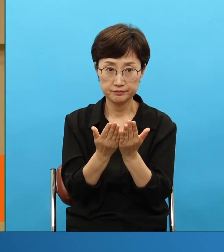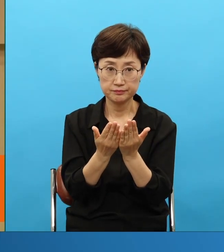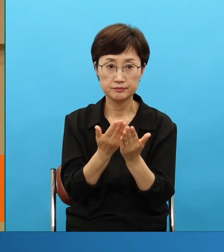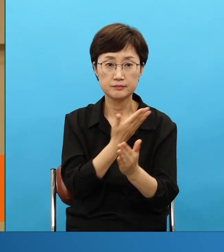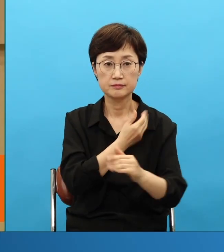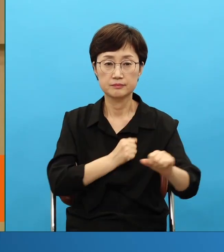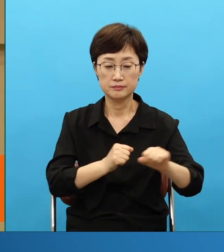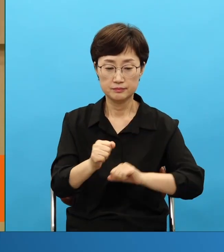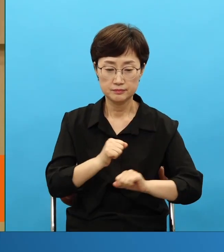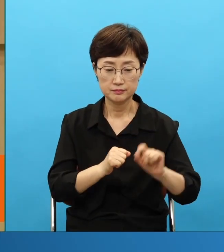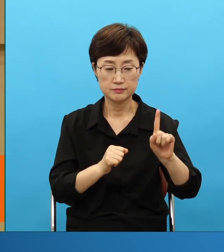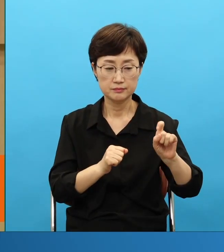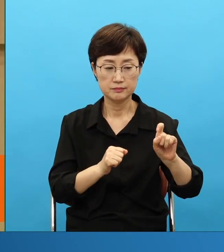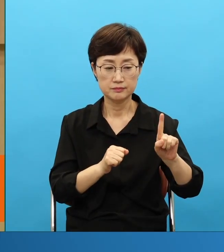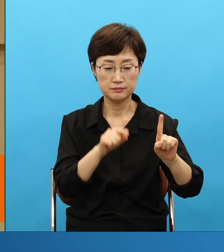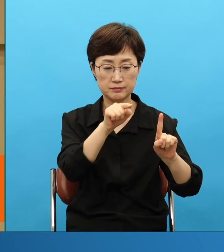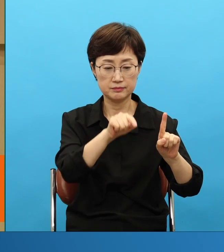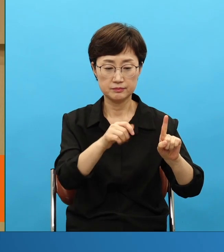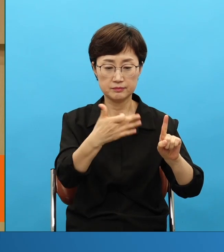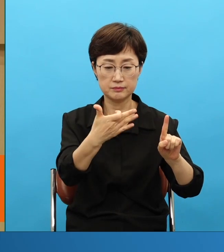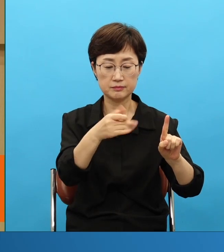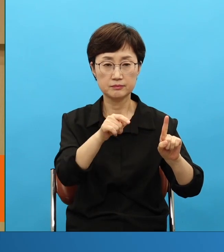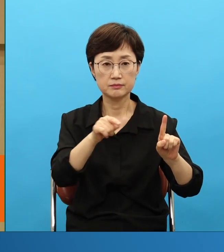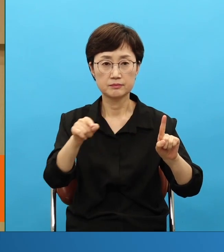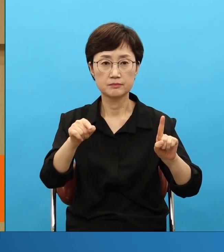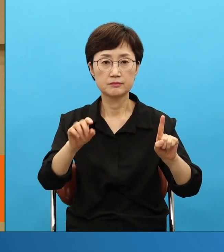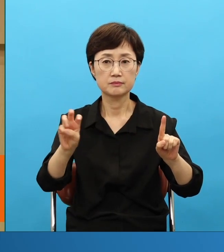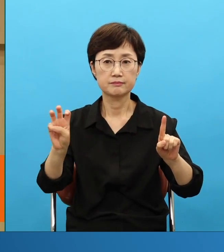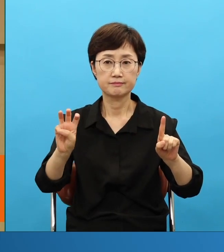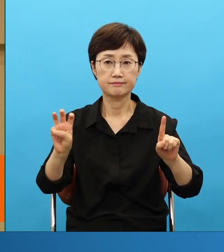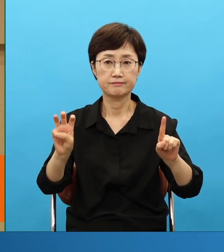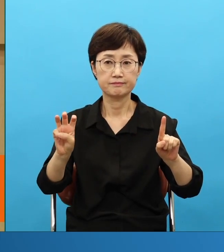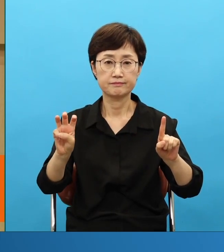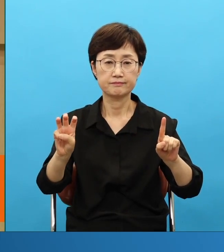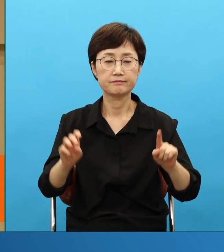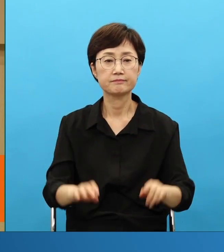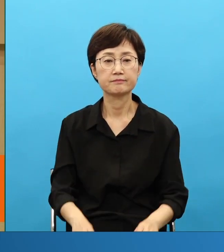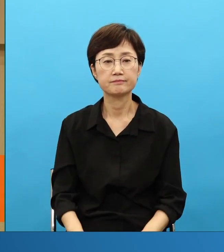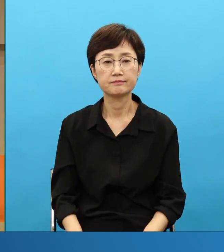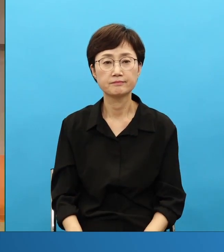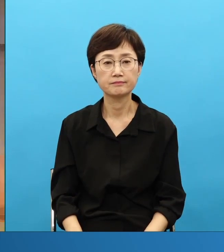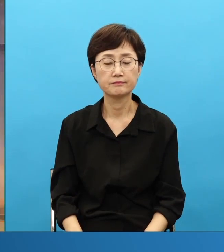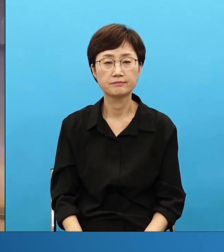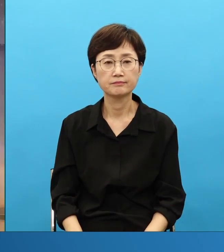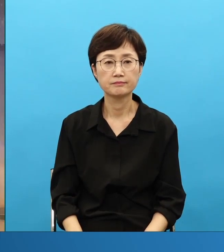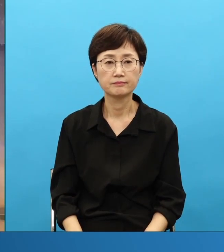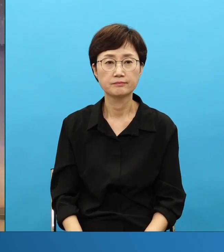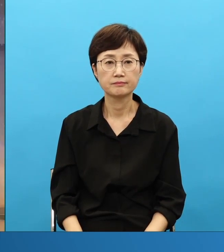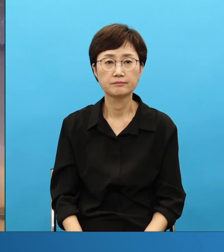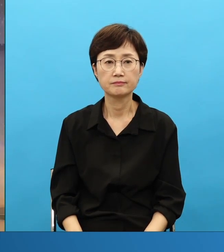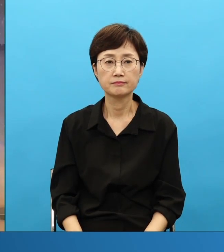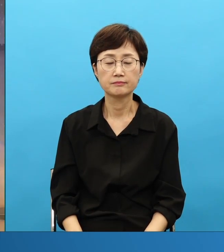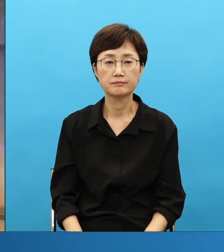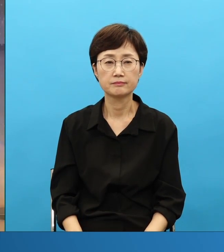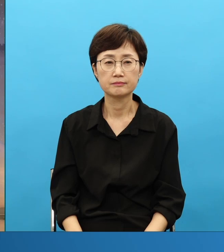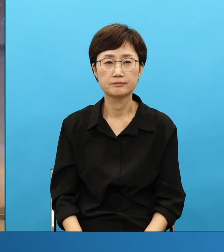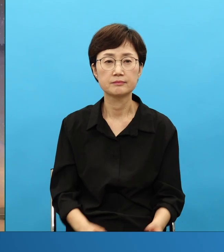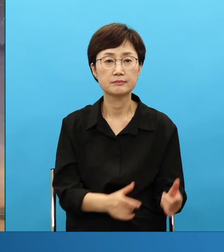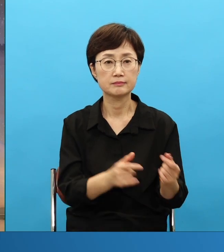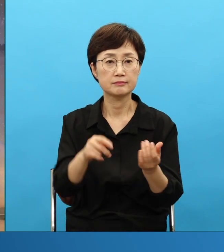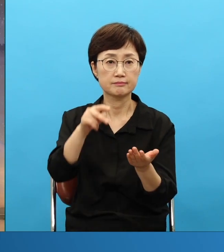사도행전 11장 19절부터 30절이 되겠습니다. Today's scripture is Acts chapter 11 verse 19 to 30. 다